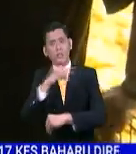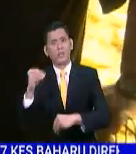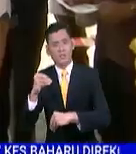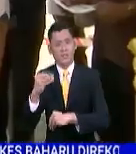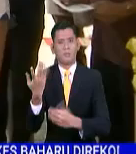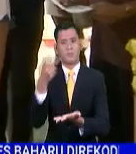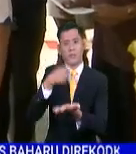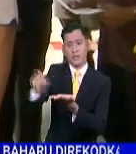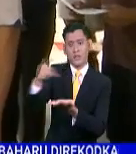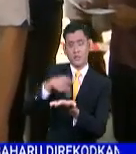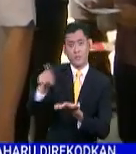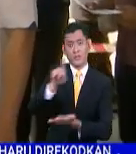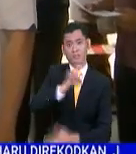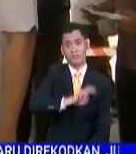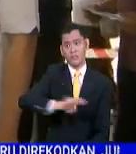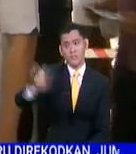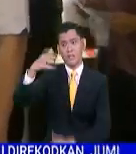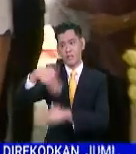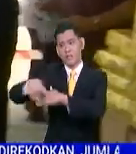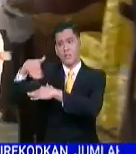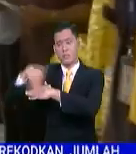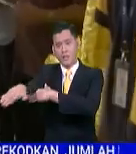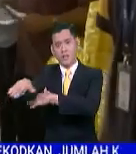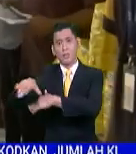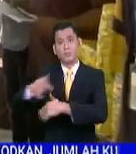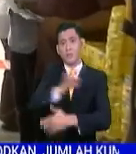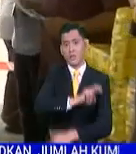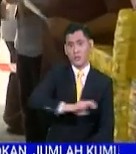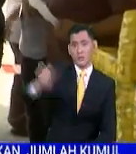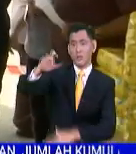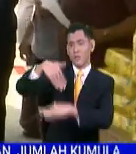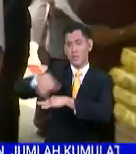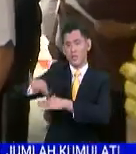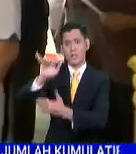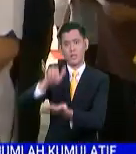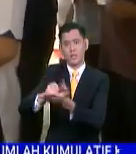logistik dalam rantaian pembekalan termasuk pengangkutan penghantaran.